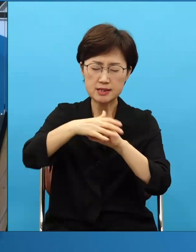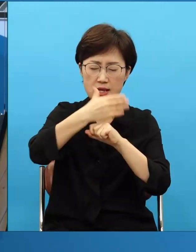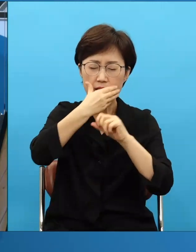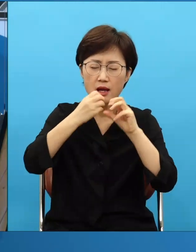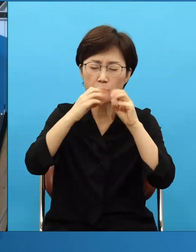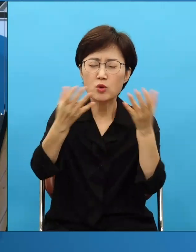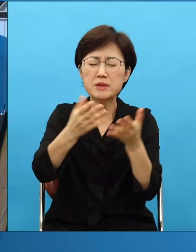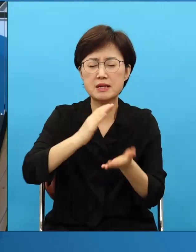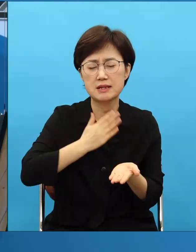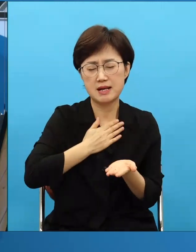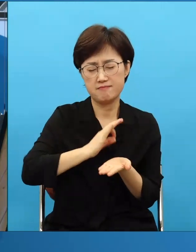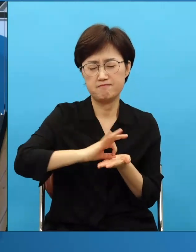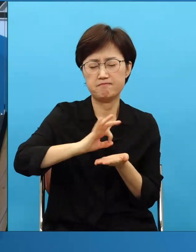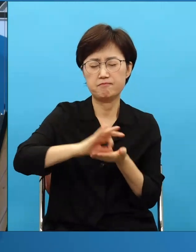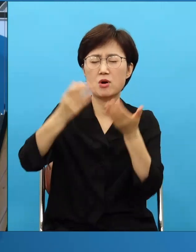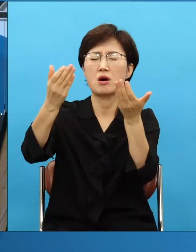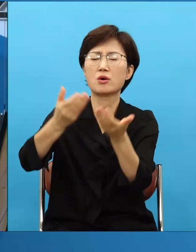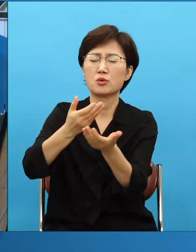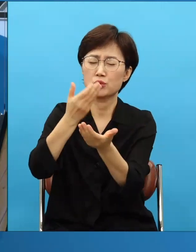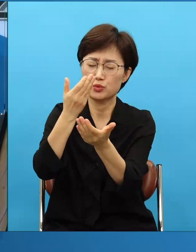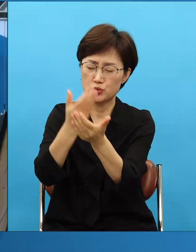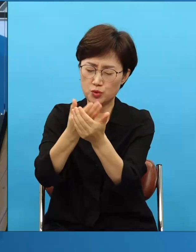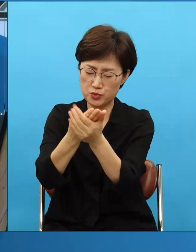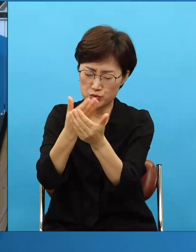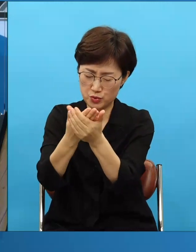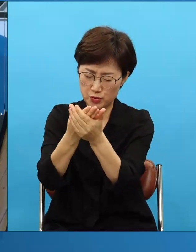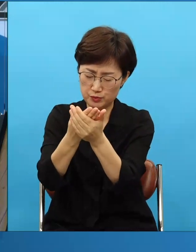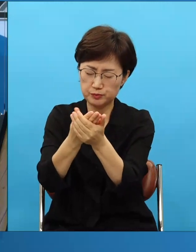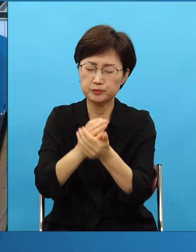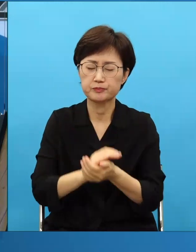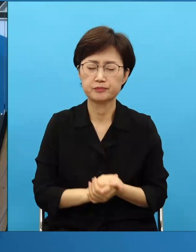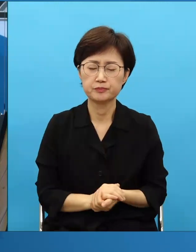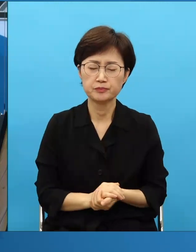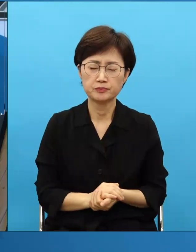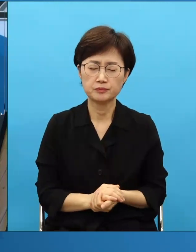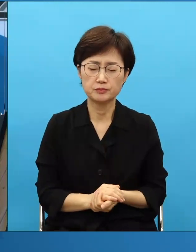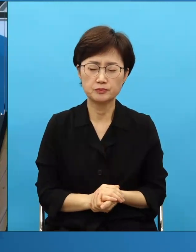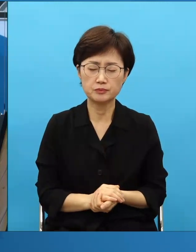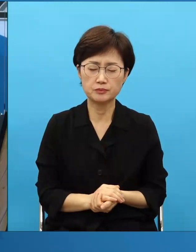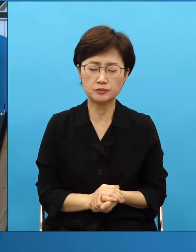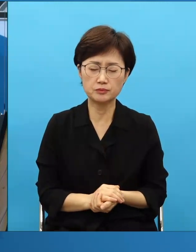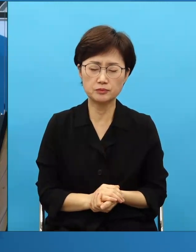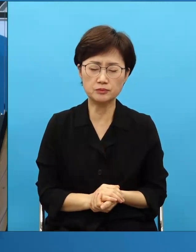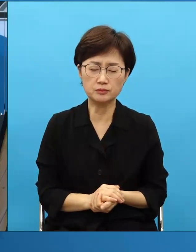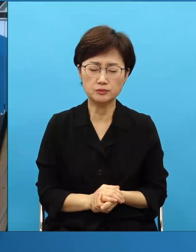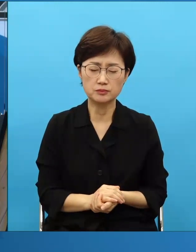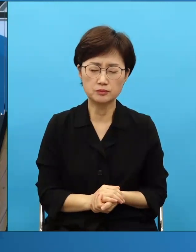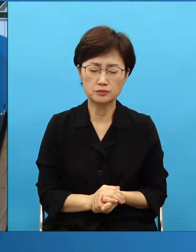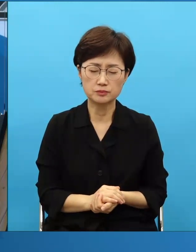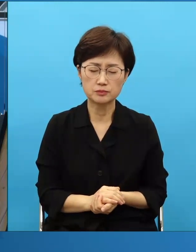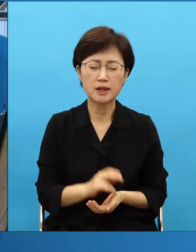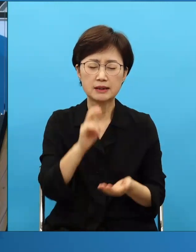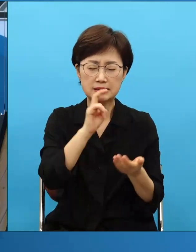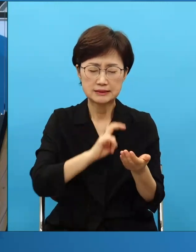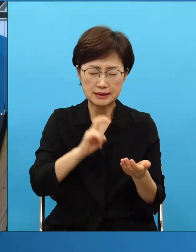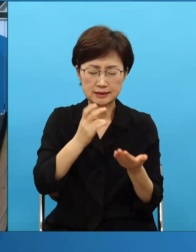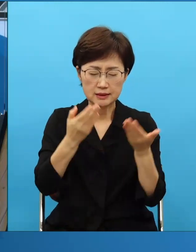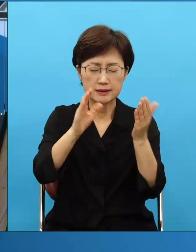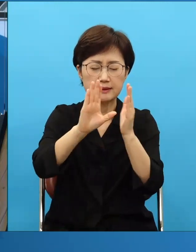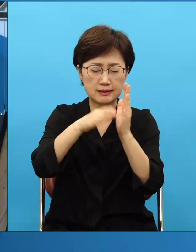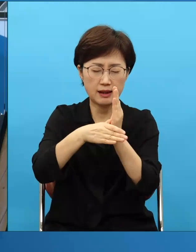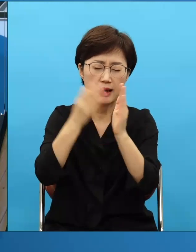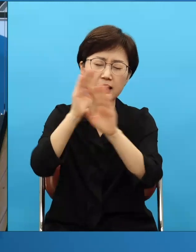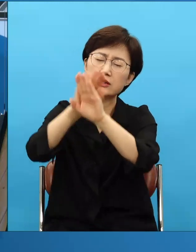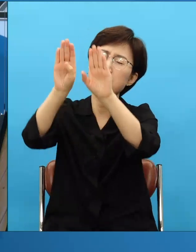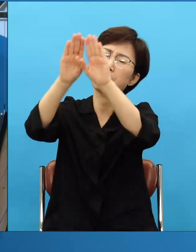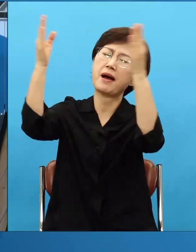and the wisdom to understand God's ways so that we can have this time of resolution that begins inside of faith. 찬양대가 찬양할 때 하늘 문이